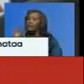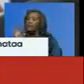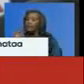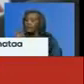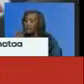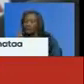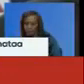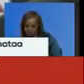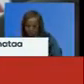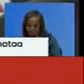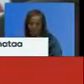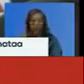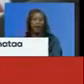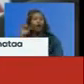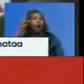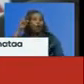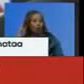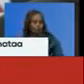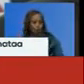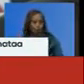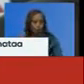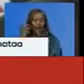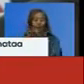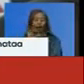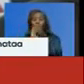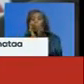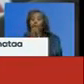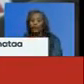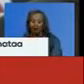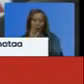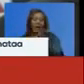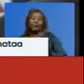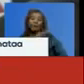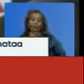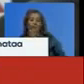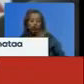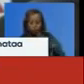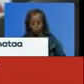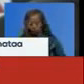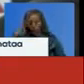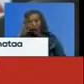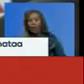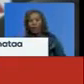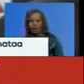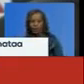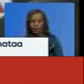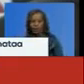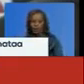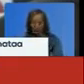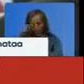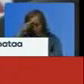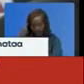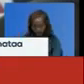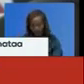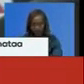በ1712-1968 ብሔር ኦሮሞ፣ የትዳር ሁኔታ ባለትዳርና የሶስት ልጆች አባት፣ የትምህርት